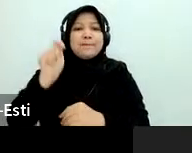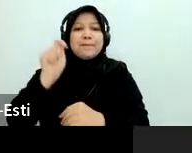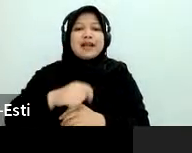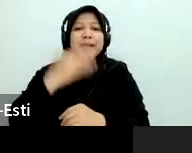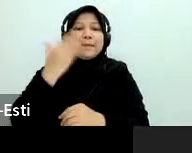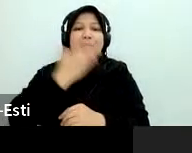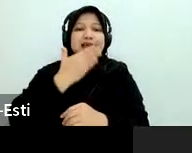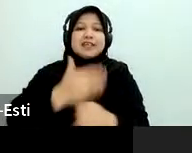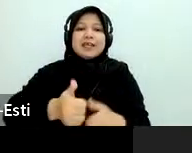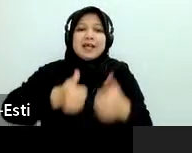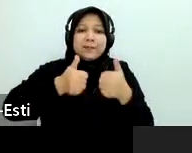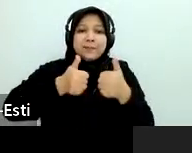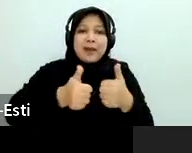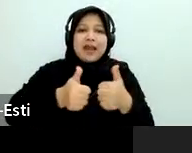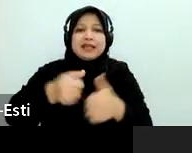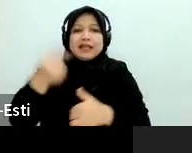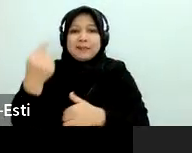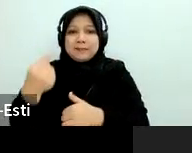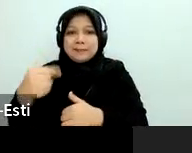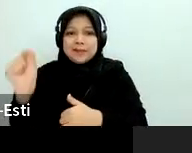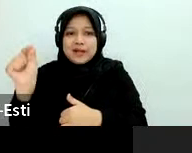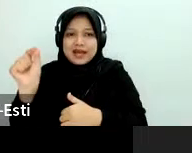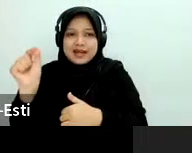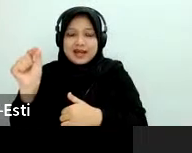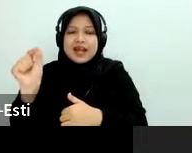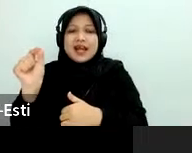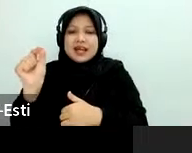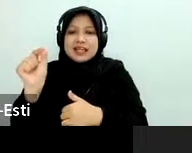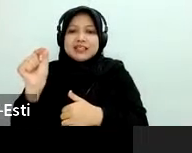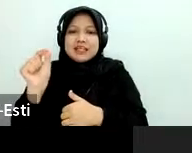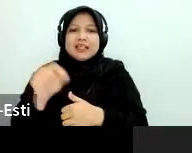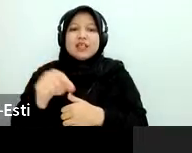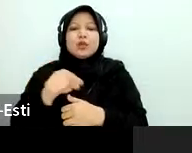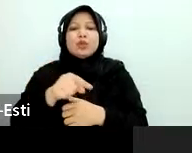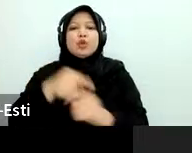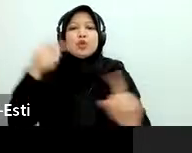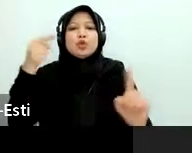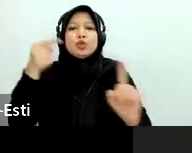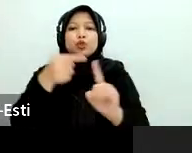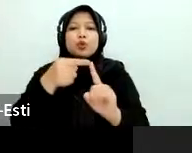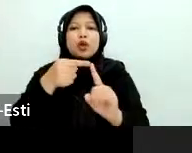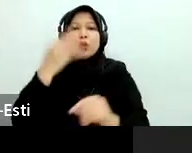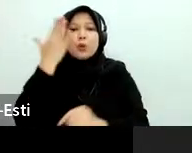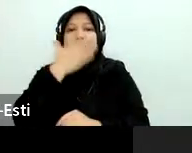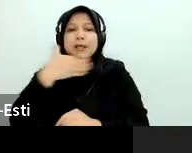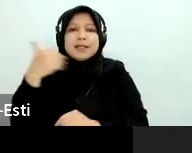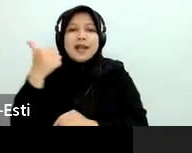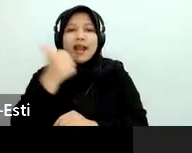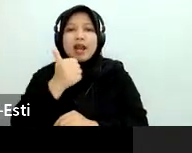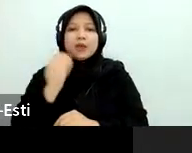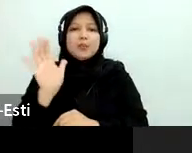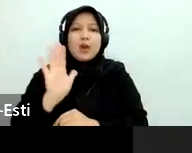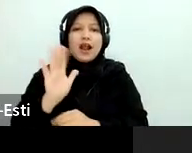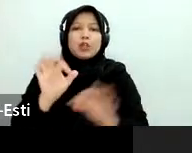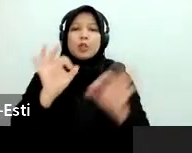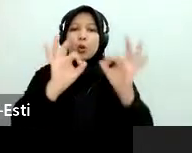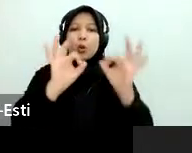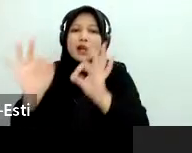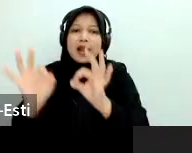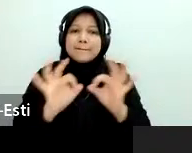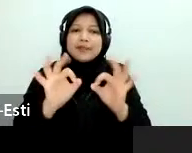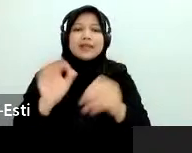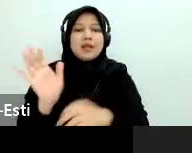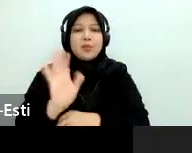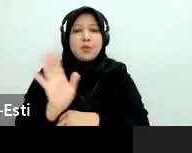misalnya ditujukan tidak untuk alasan yang estetis untuk keindahan gitu ya untuk rapian Tetapi